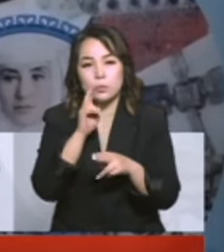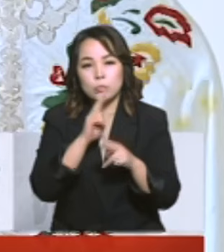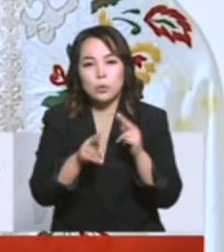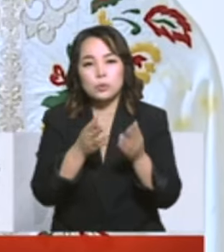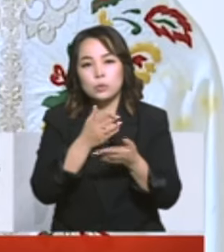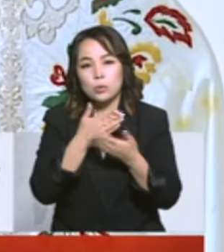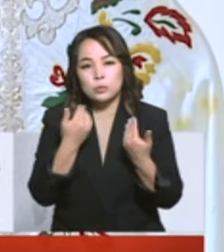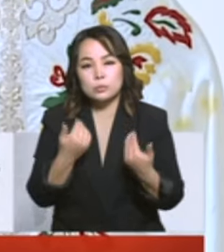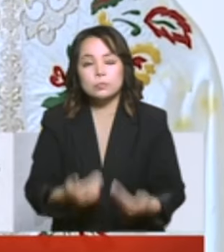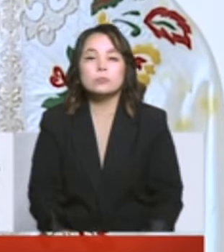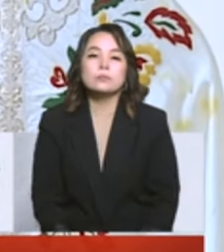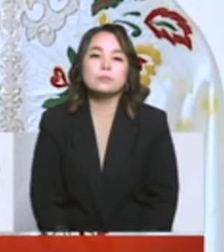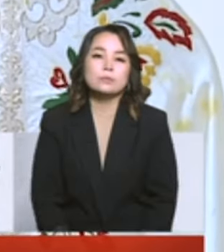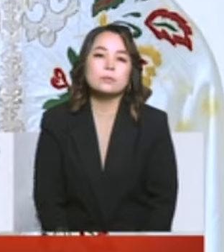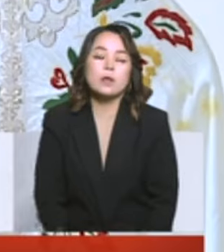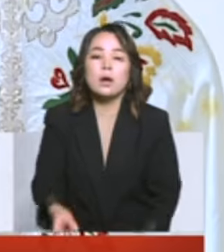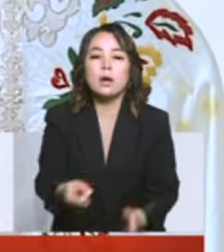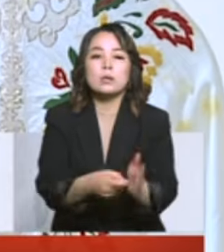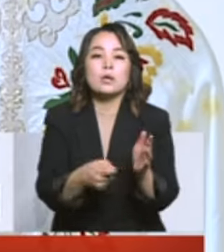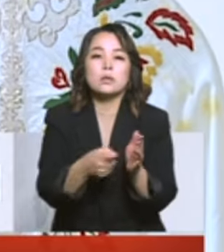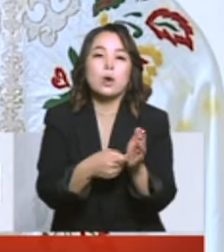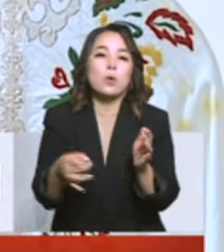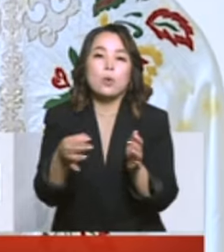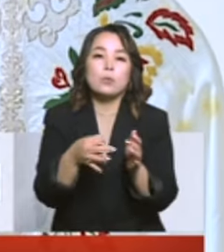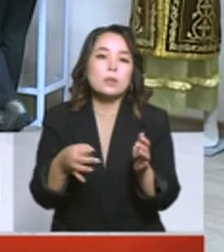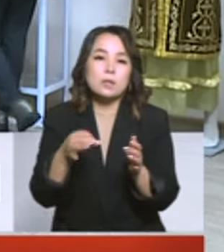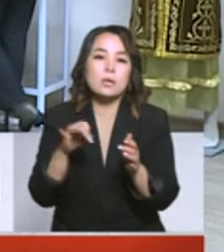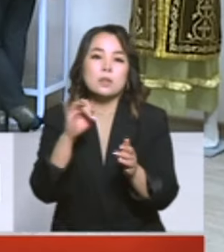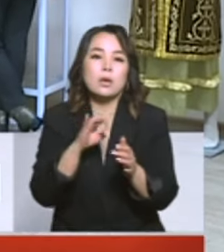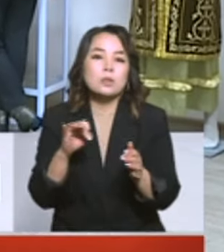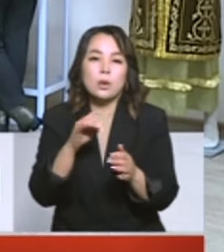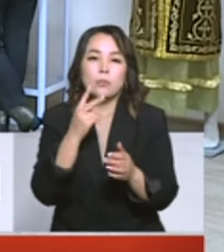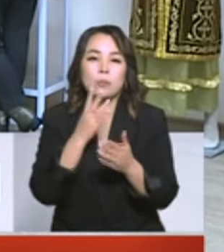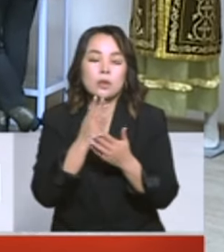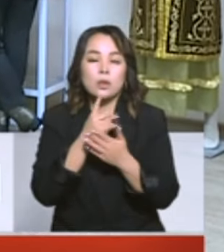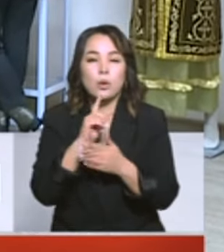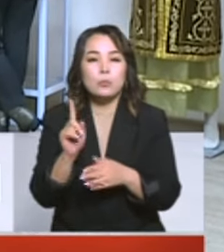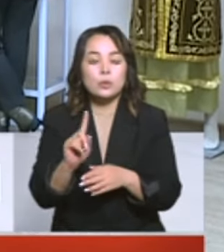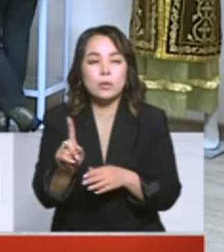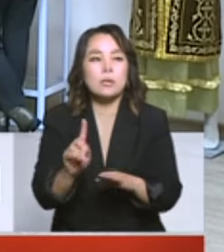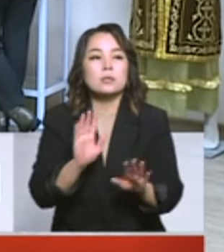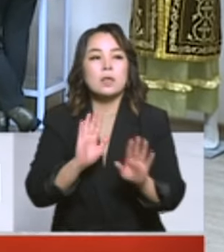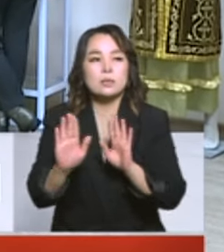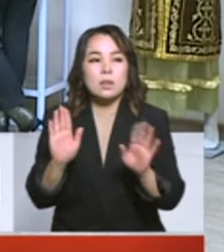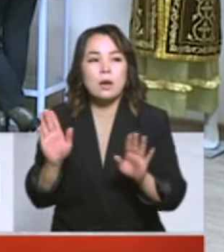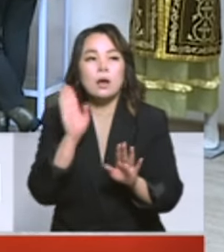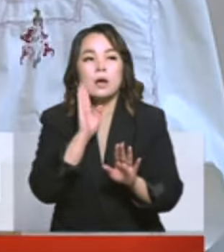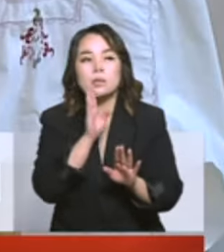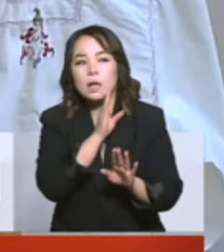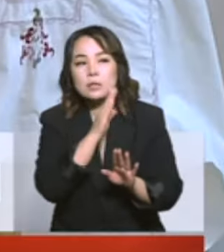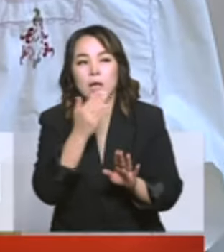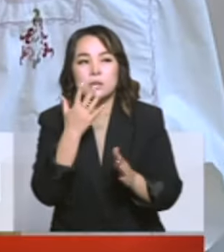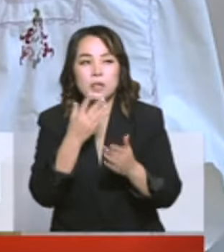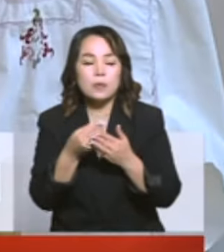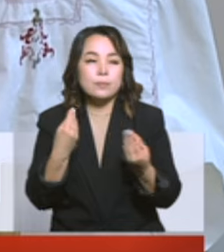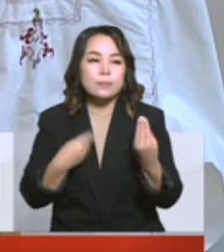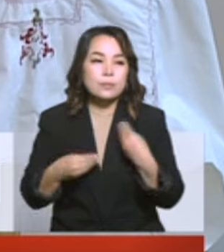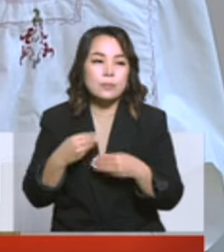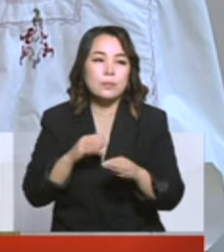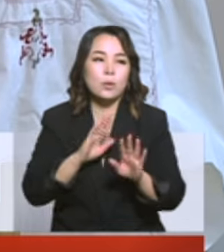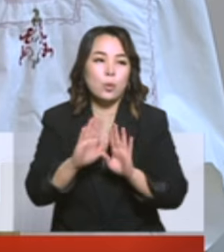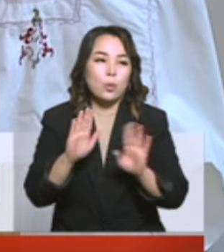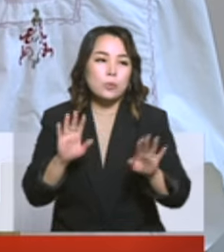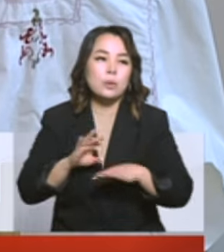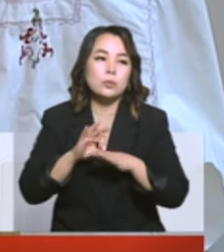жоқ. Қарағанды облыстық тарихи өлкетану музейінде кимешек аналардың алтын тәжі атты көркем этнографиялық көрме